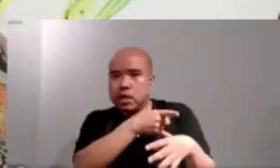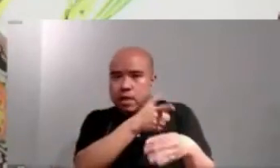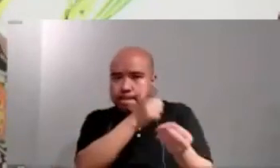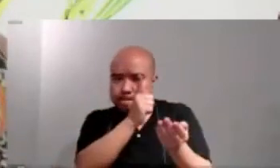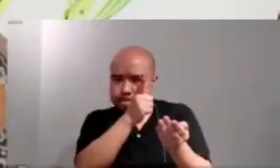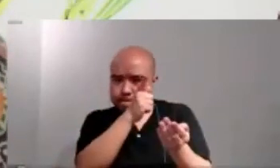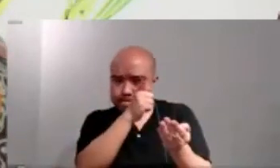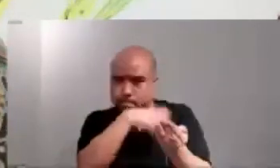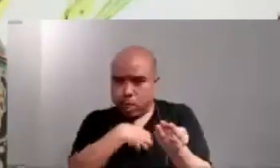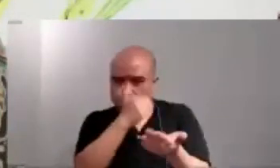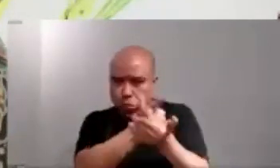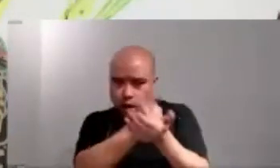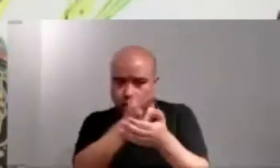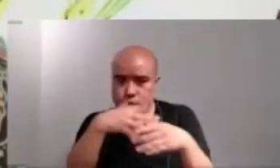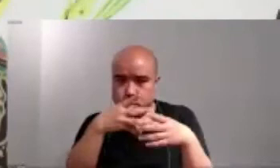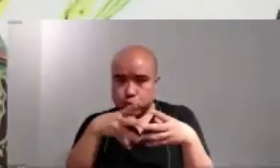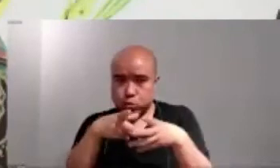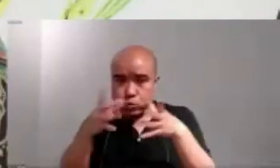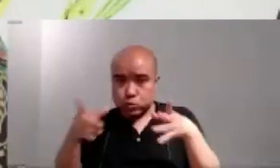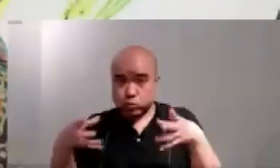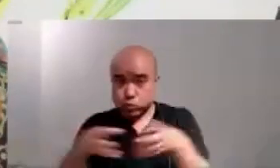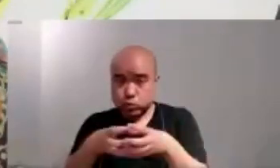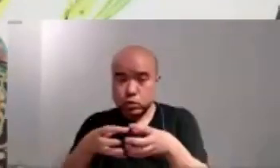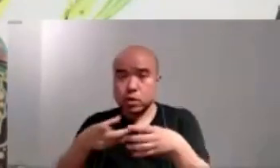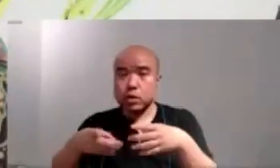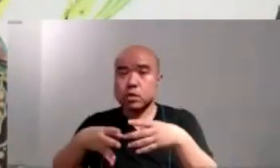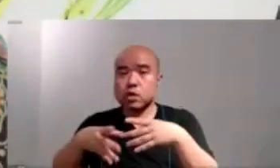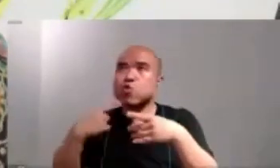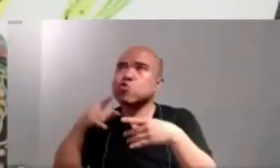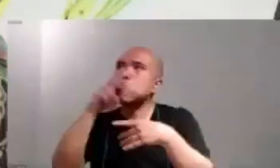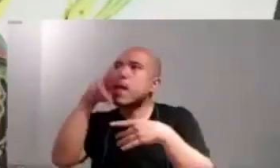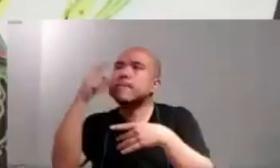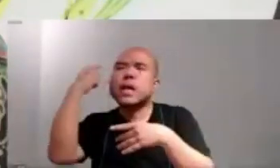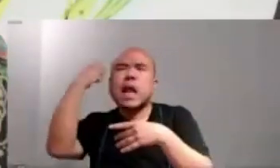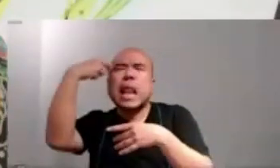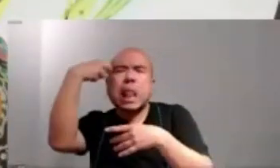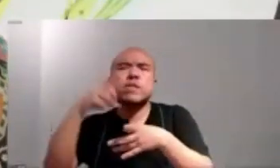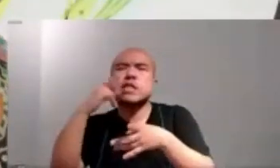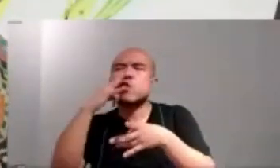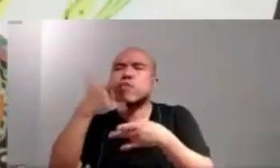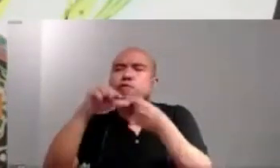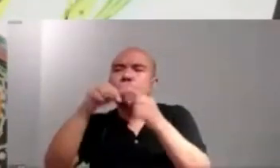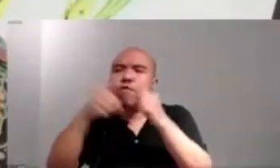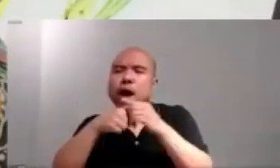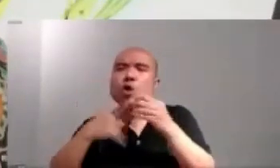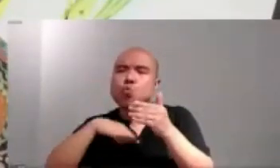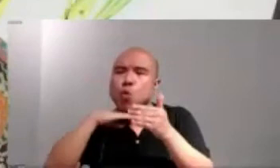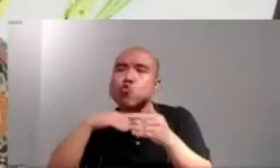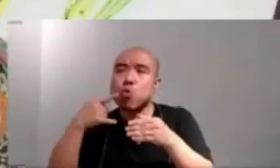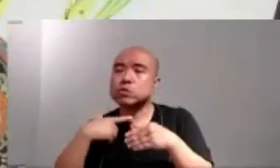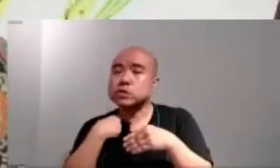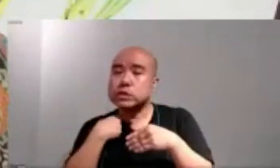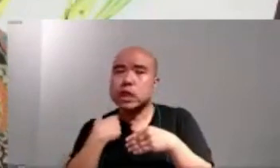點樣以唔同嘅方式去滿足新常態下嘅新需求，為社會同埋企業創造更加多嘅價